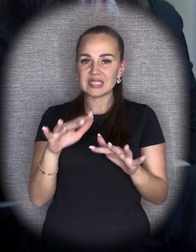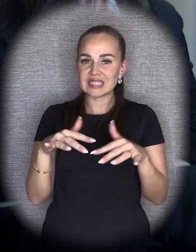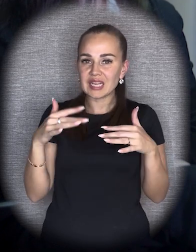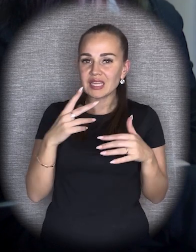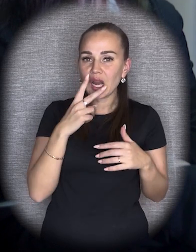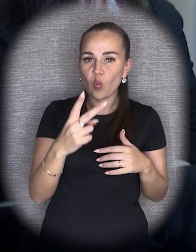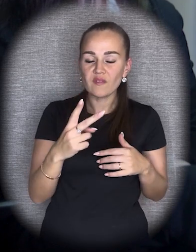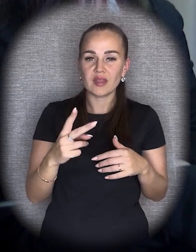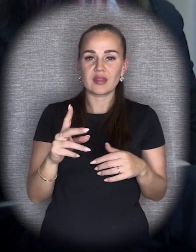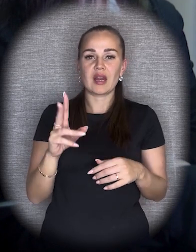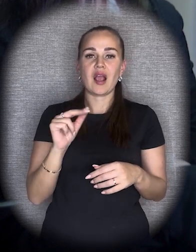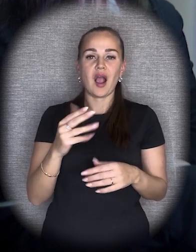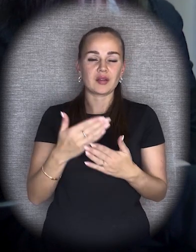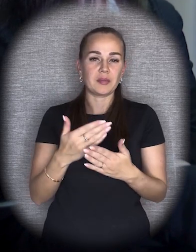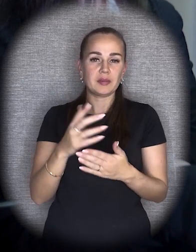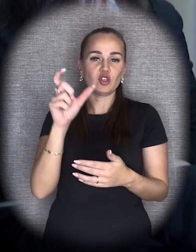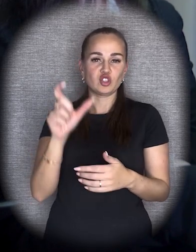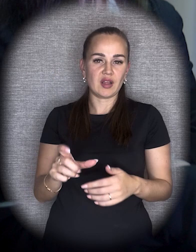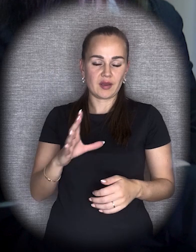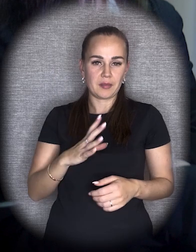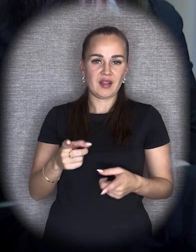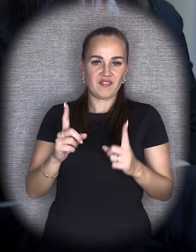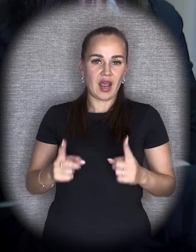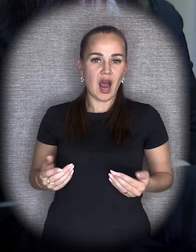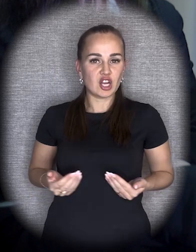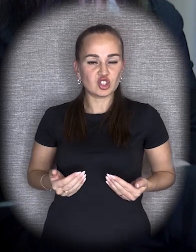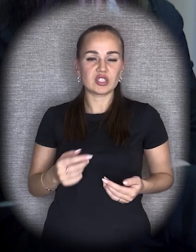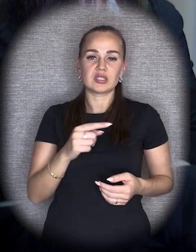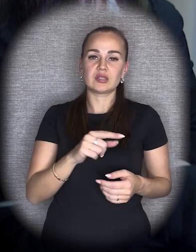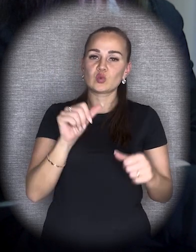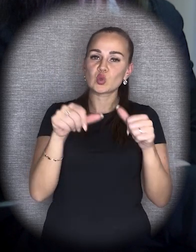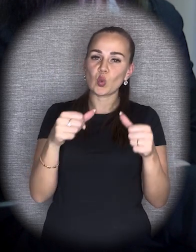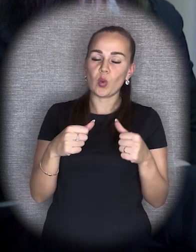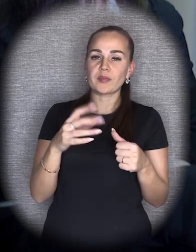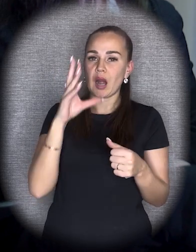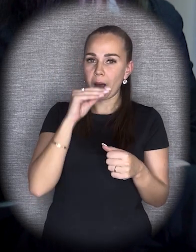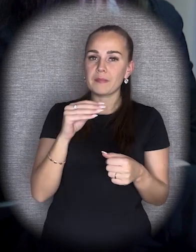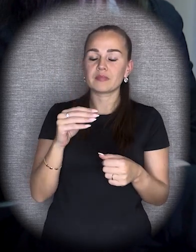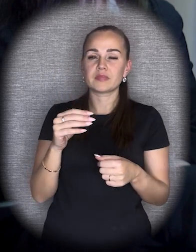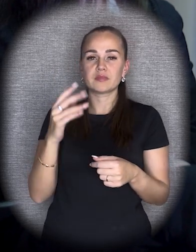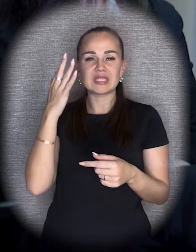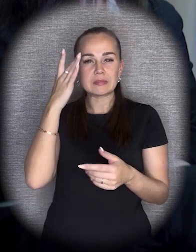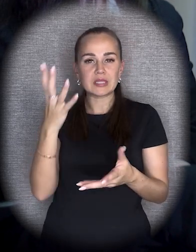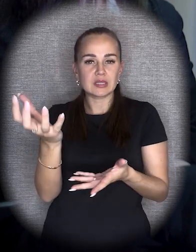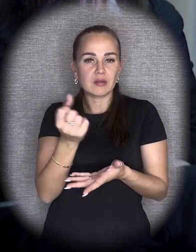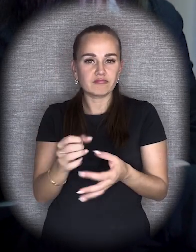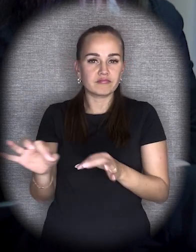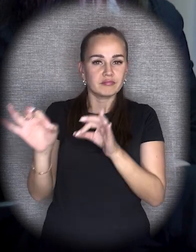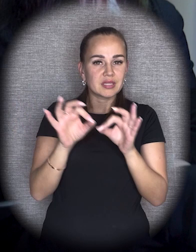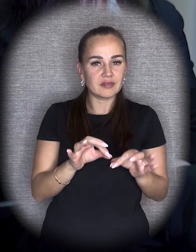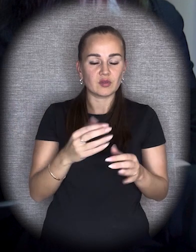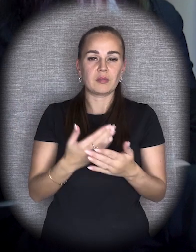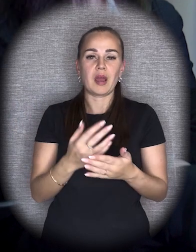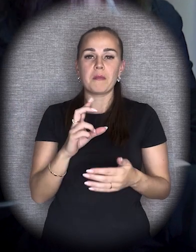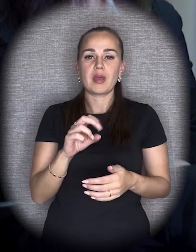виде, в котором он был в реальной жизни, насколько скульптор уловил это, не уловил. И рядом кадры этих людей, работающих на